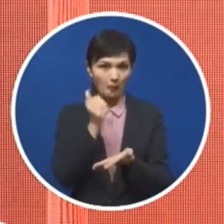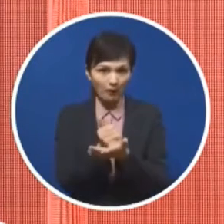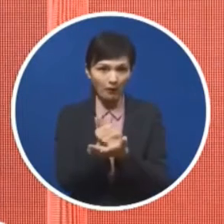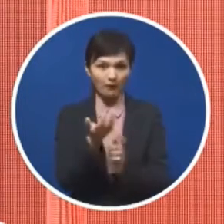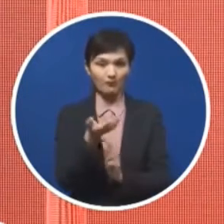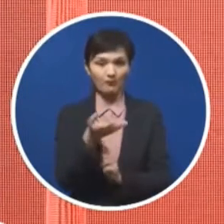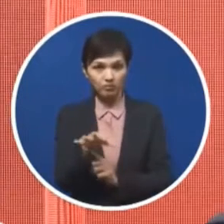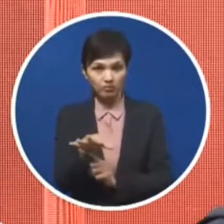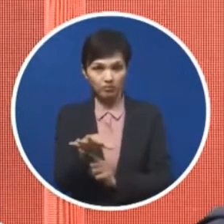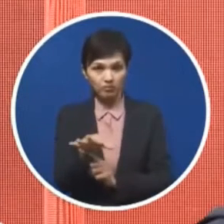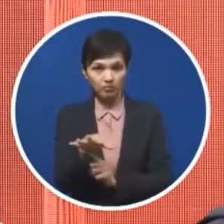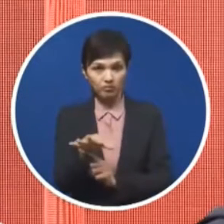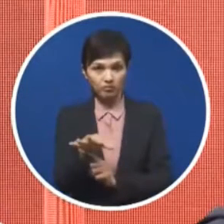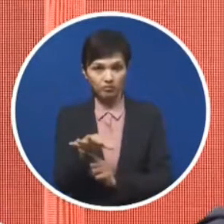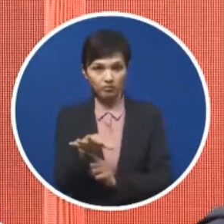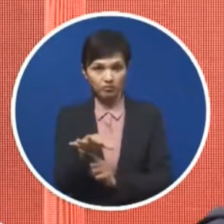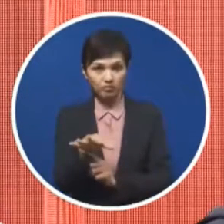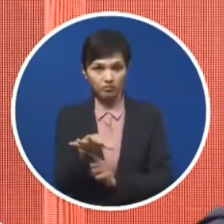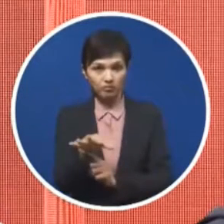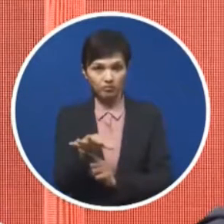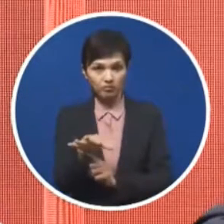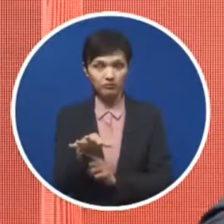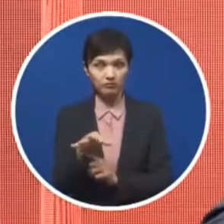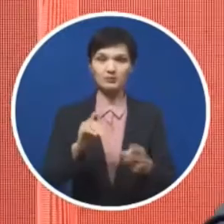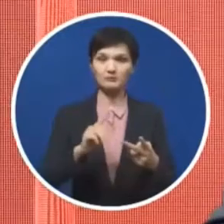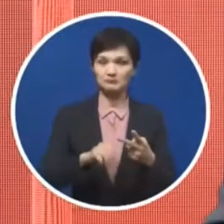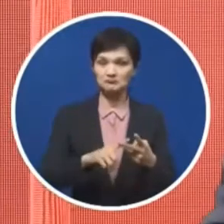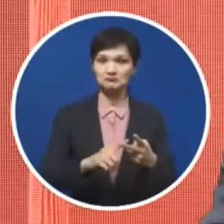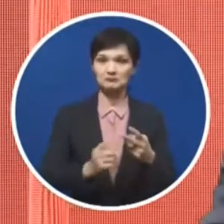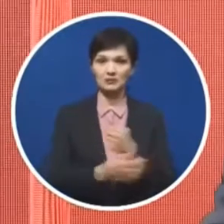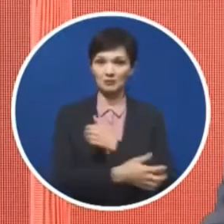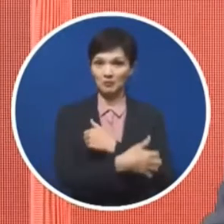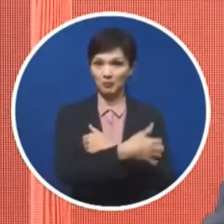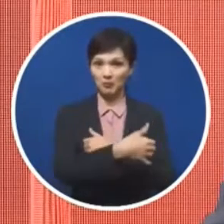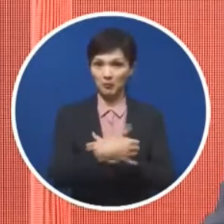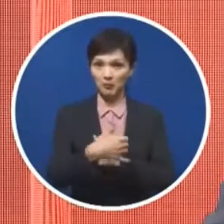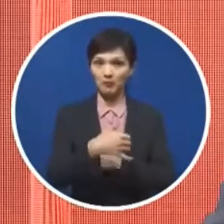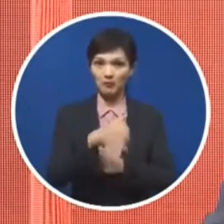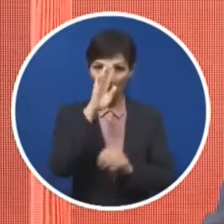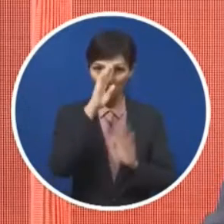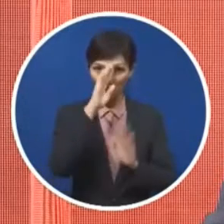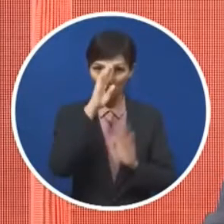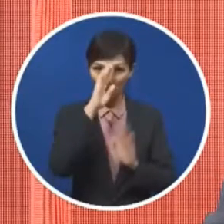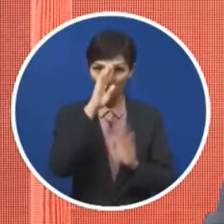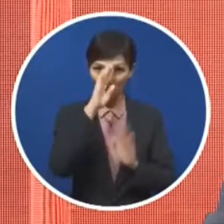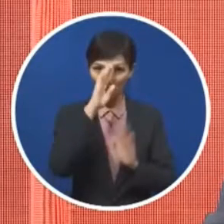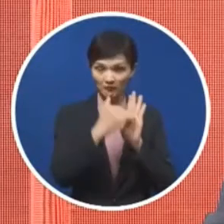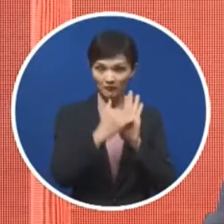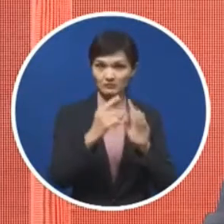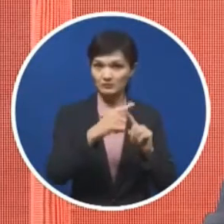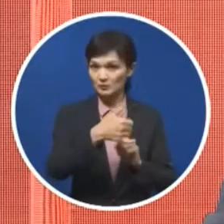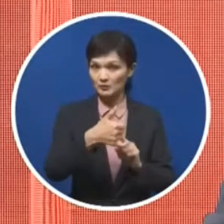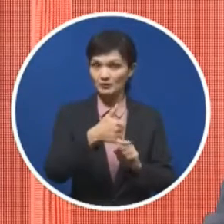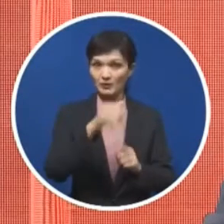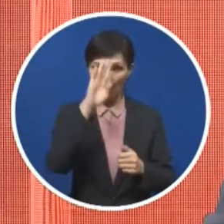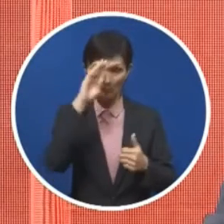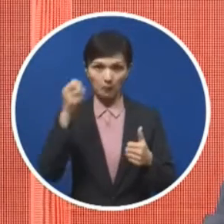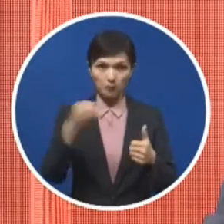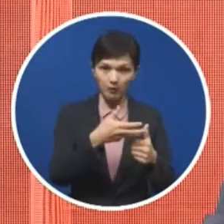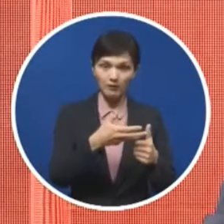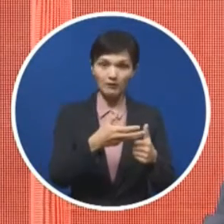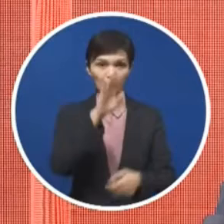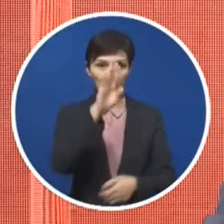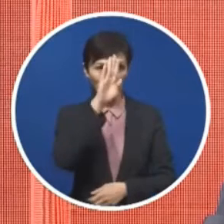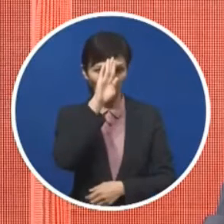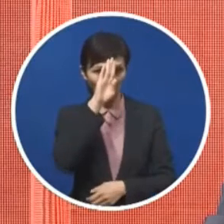多在第一线的防疫人员染疫生病，甚